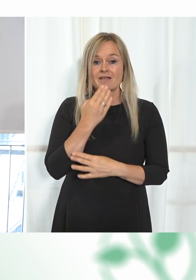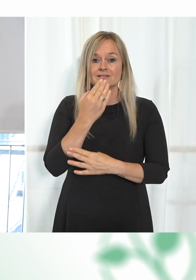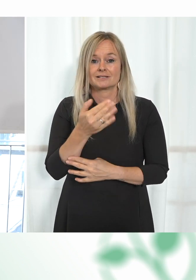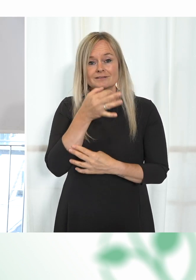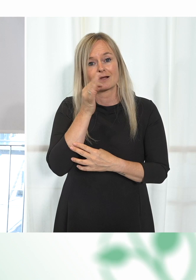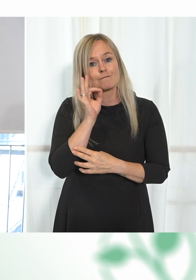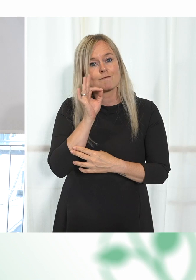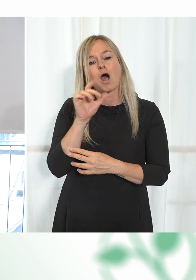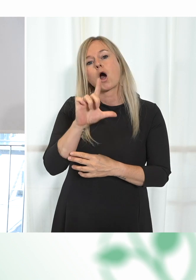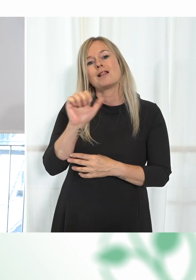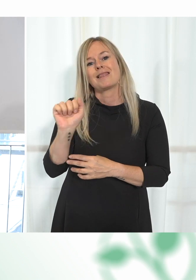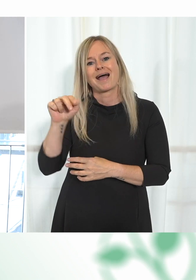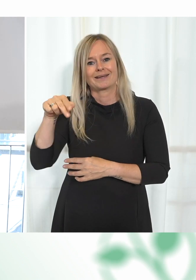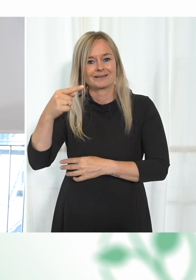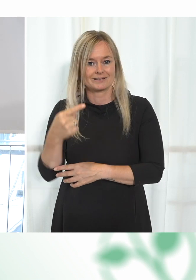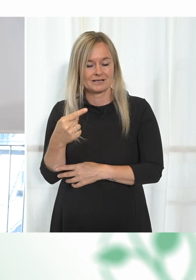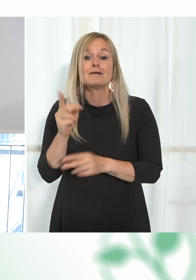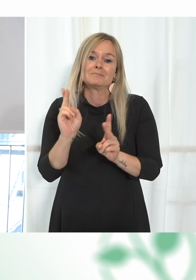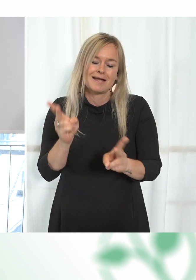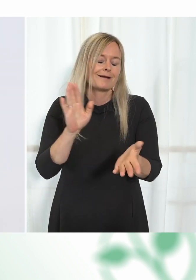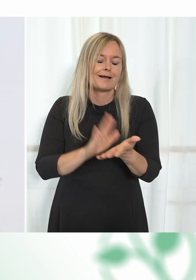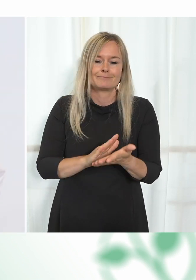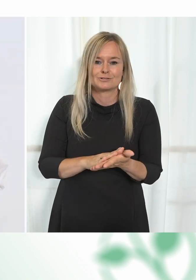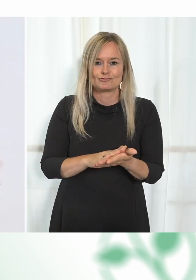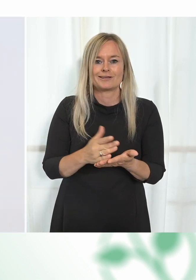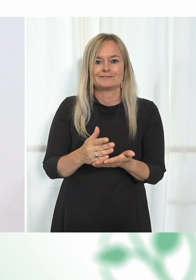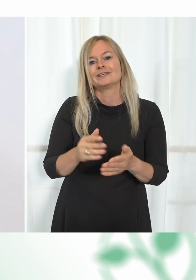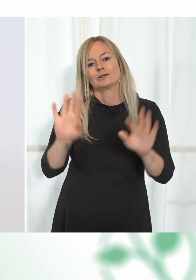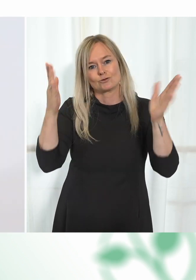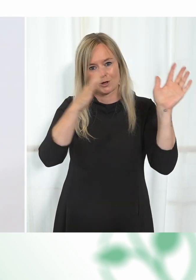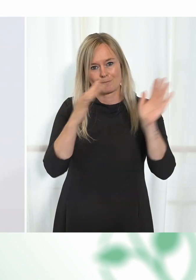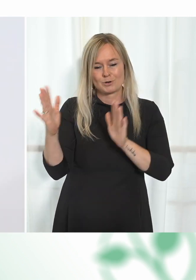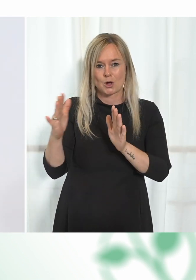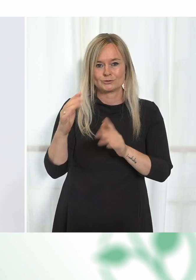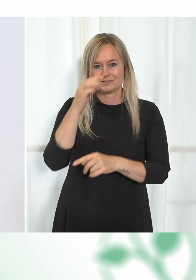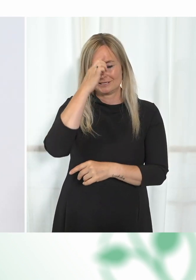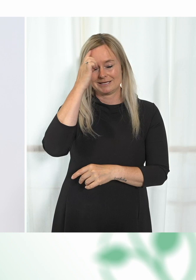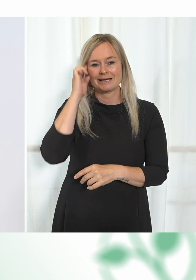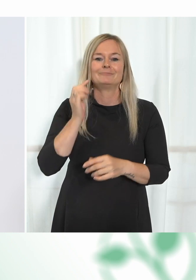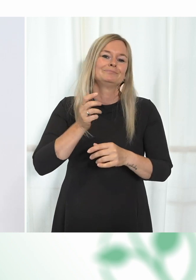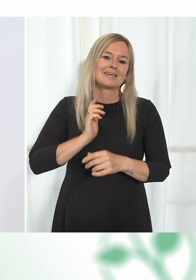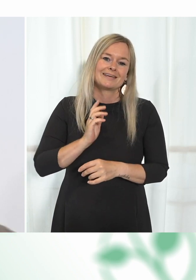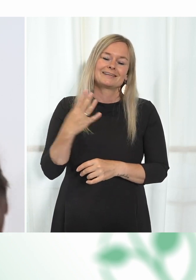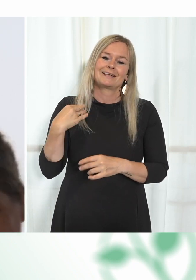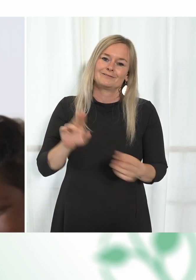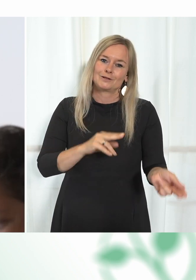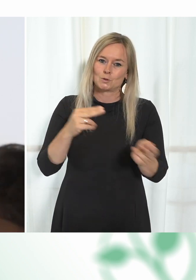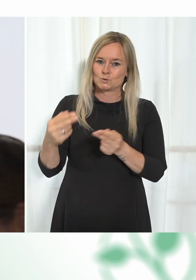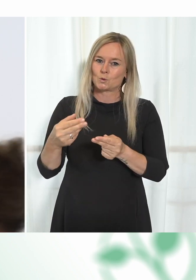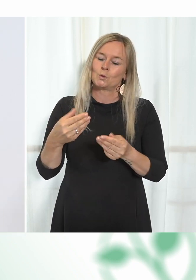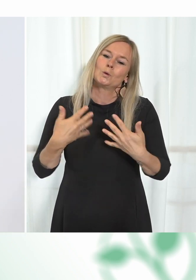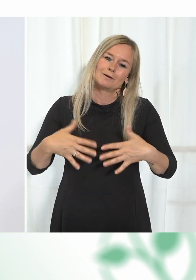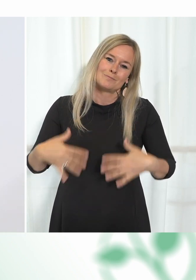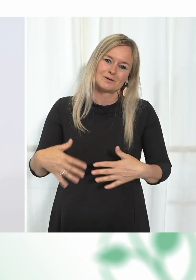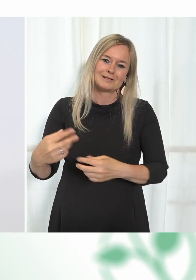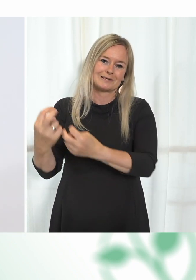können wir natürlich auch das bestätigend applaudieren und ich darf Sie auch gerne wieder zu Ihrem gemütlichen Platz